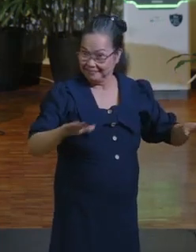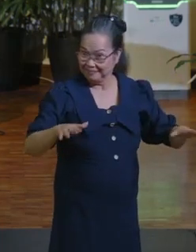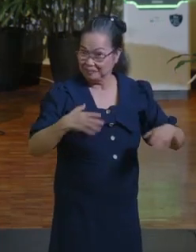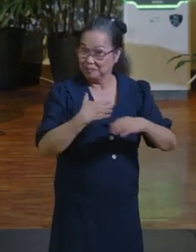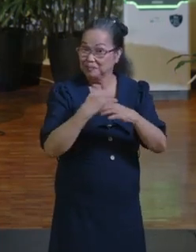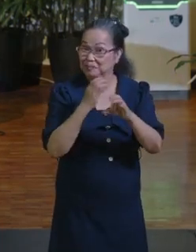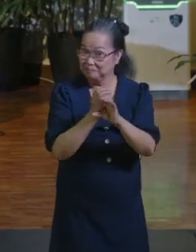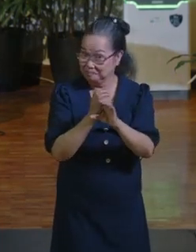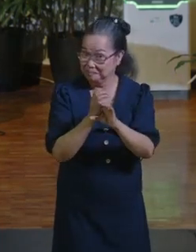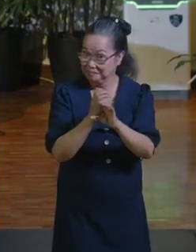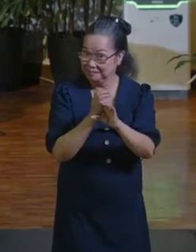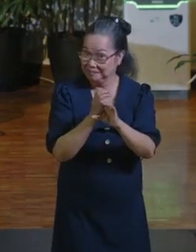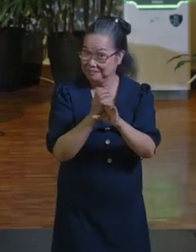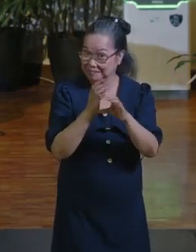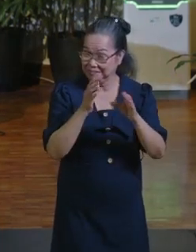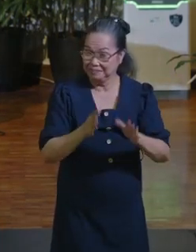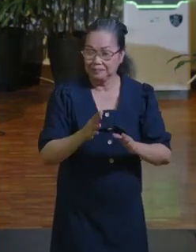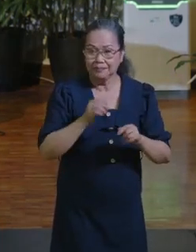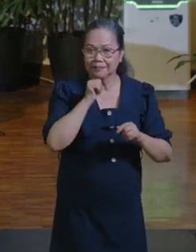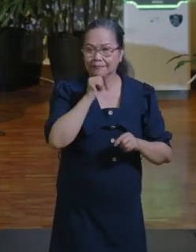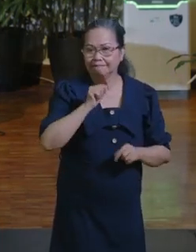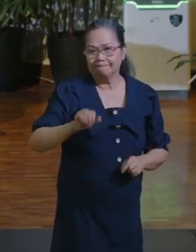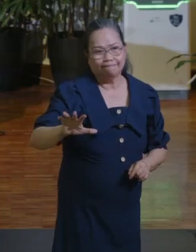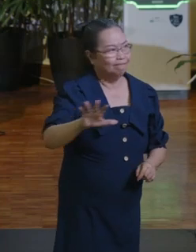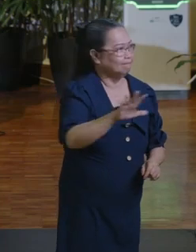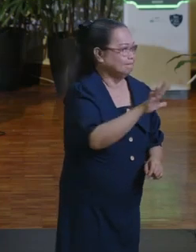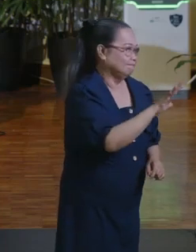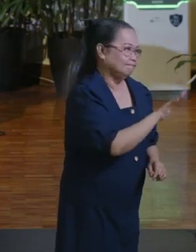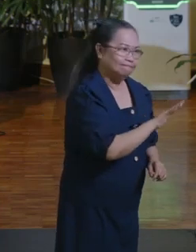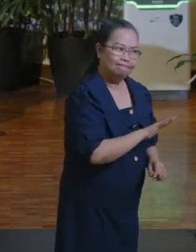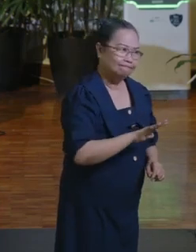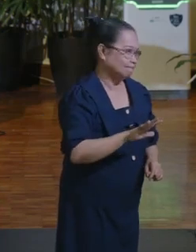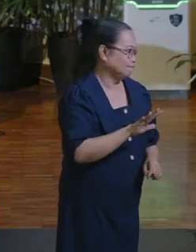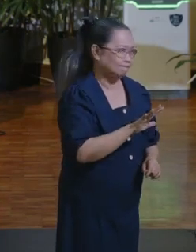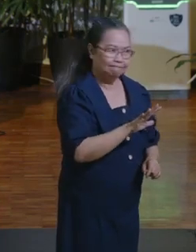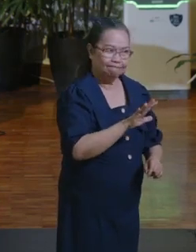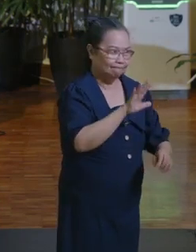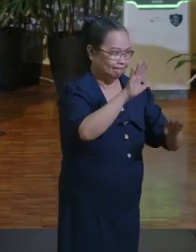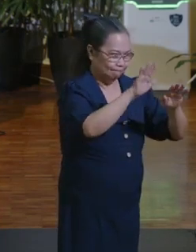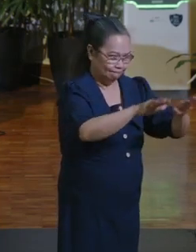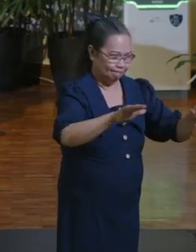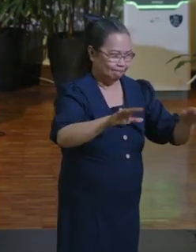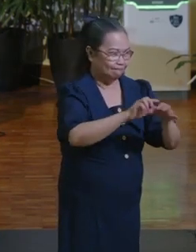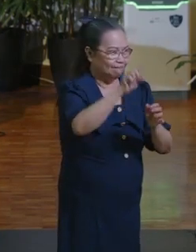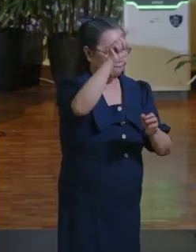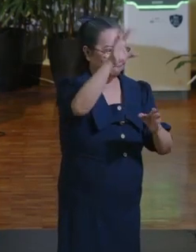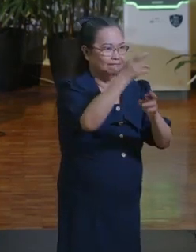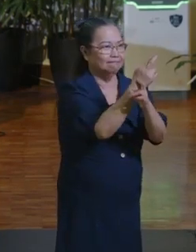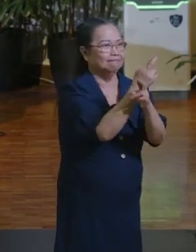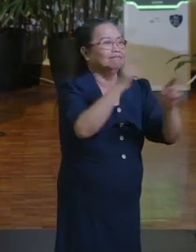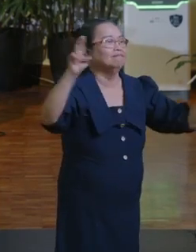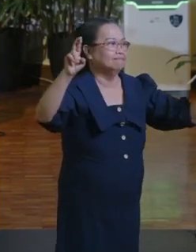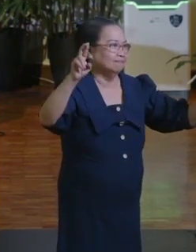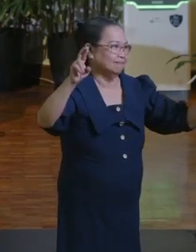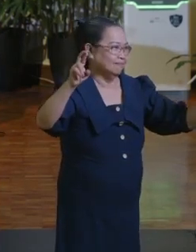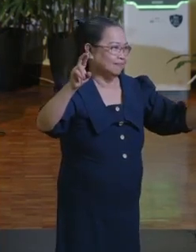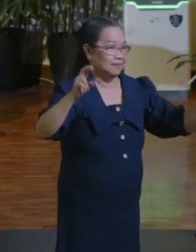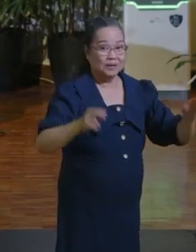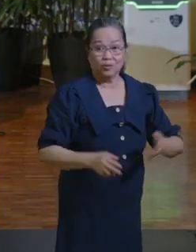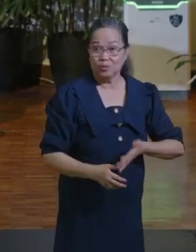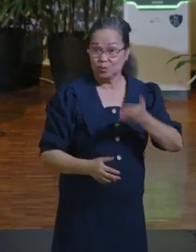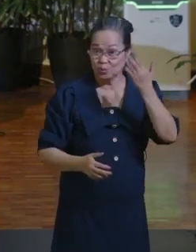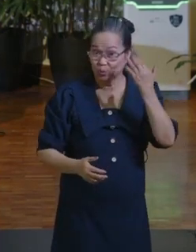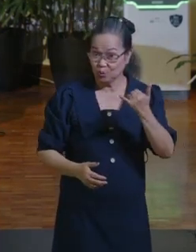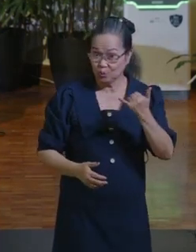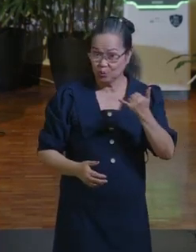creation. But not all are sons of God by redemption. Hindi po lahat ay